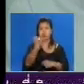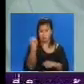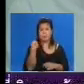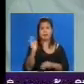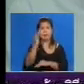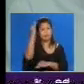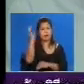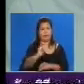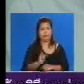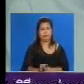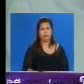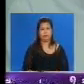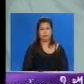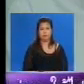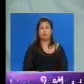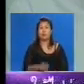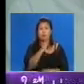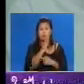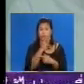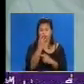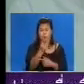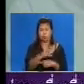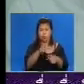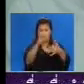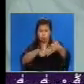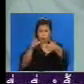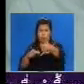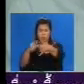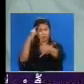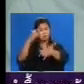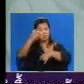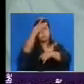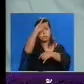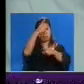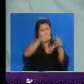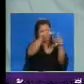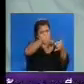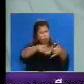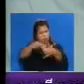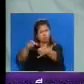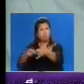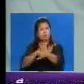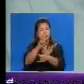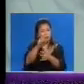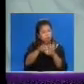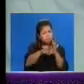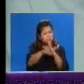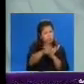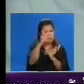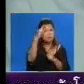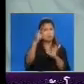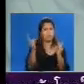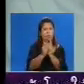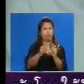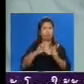เรายไม่ทราบนะครัแต่ว่าที่อย่นครั ถ้เราไปดูในคนที่ผิดเชื้อหอป่วยกระละคนแล้พยามไปหาเชื้อเราอาจจะเชอ